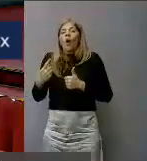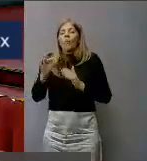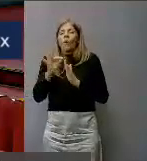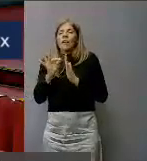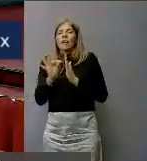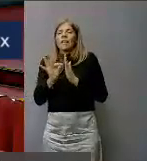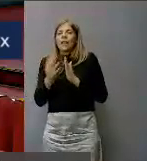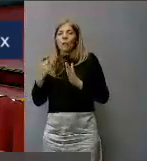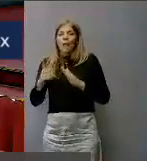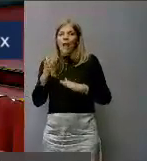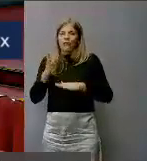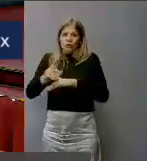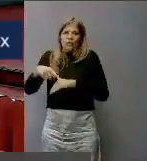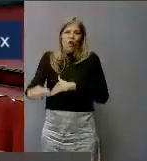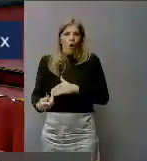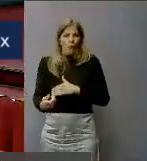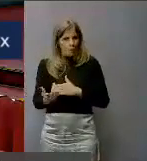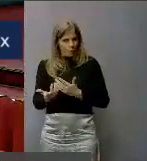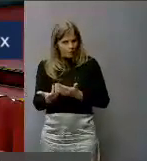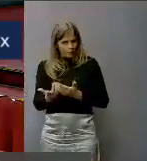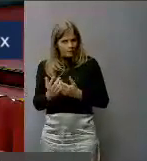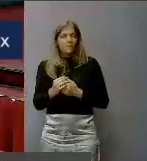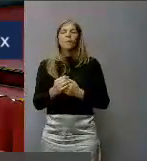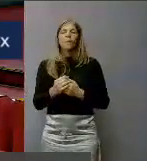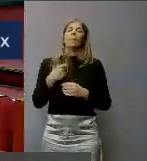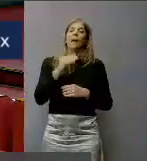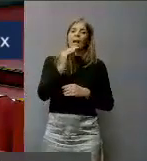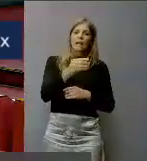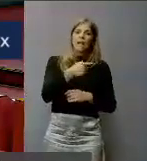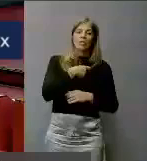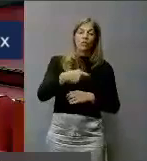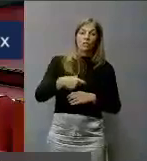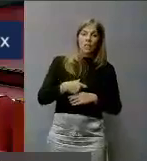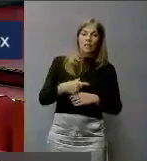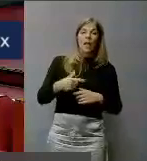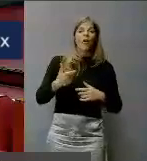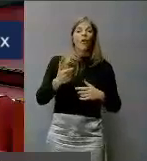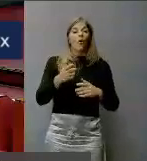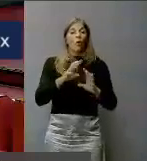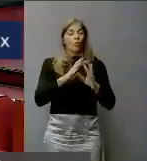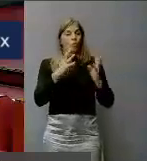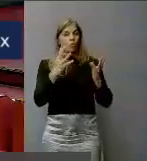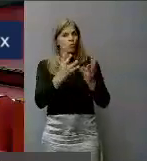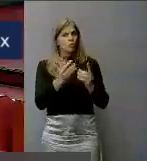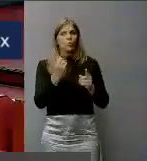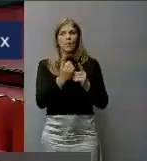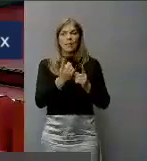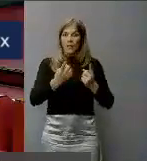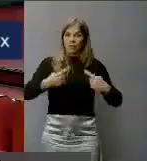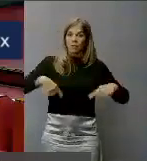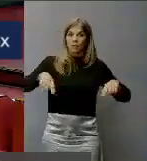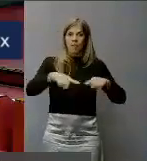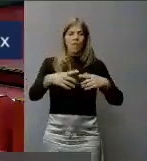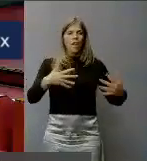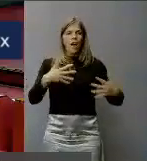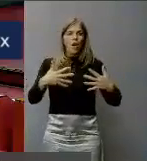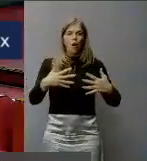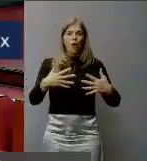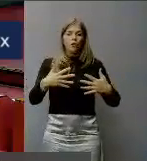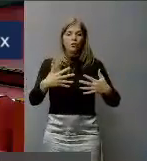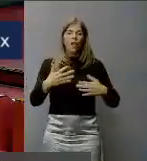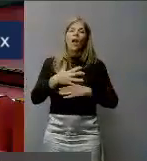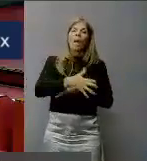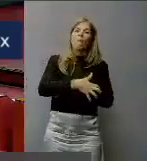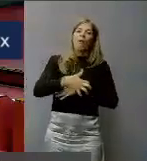con questo ordine del giorno si impegna sindaco e la giunta ad avviare un tavolo urgente sulle nuove e vecchie povertà con